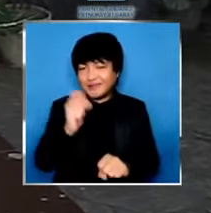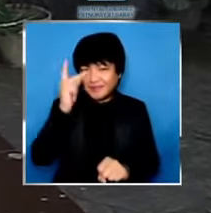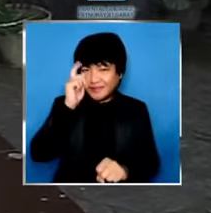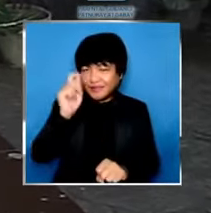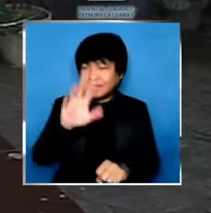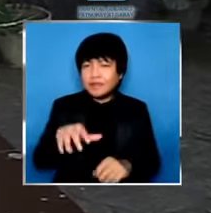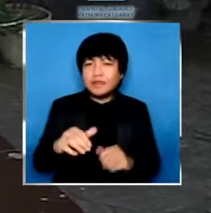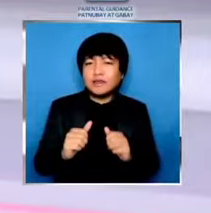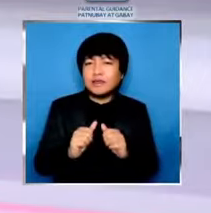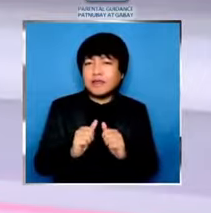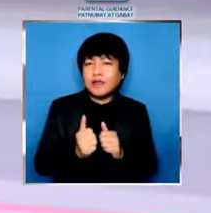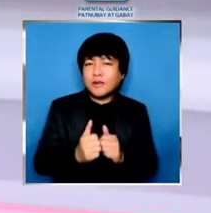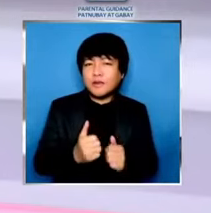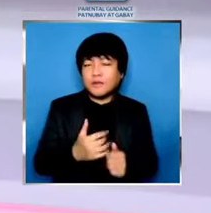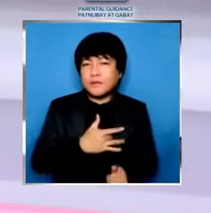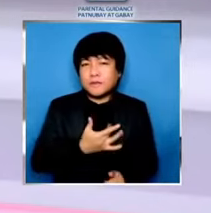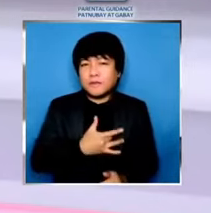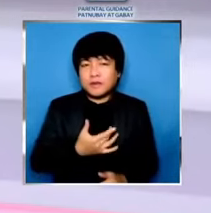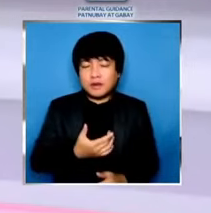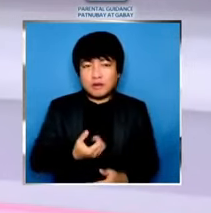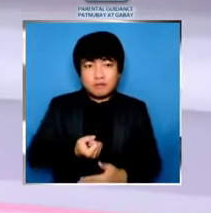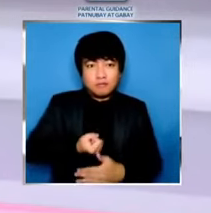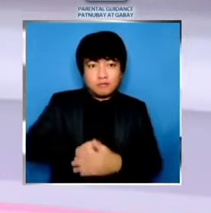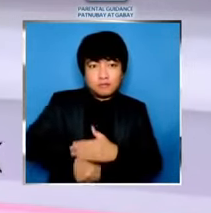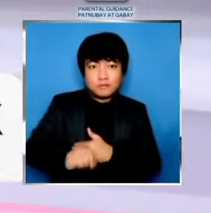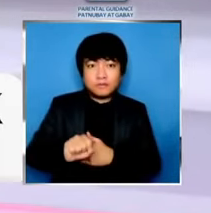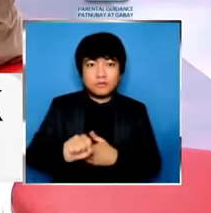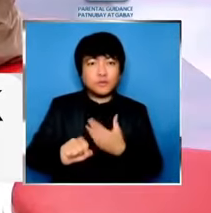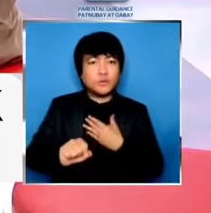leon habang pinapanganak ito? Anong feeling mo?